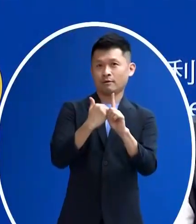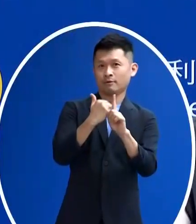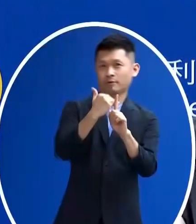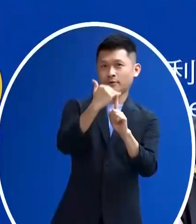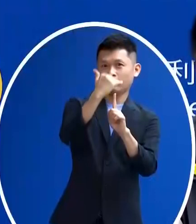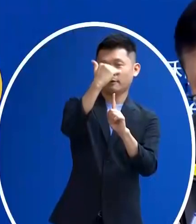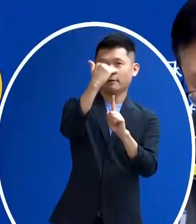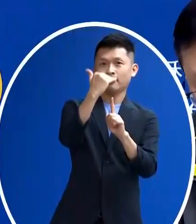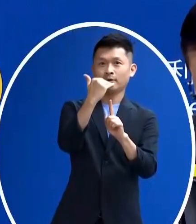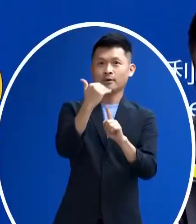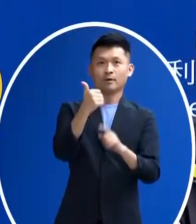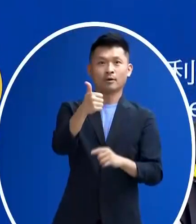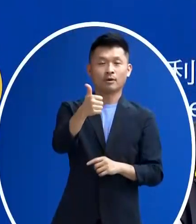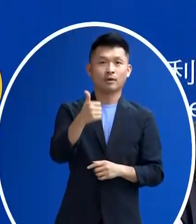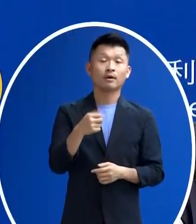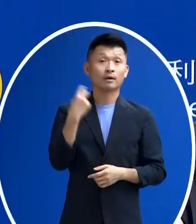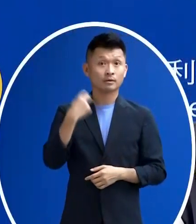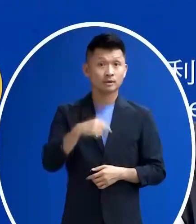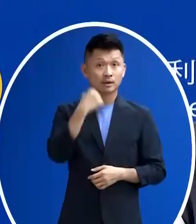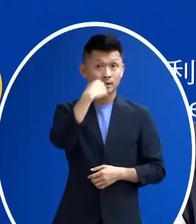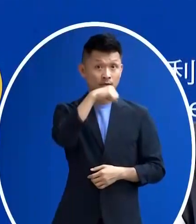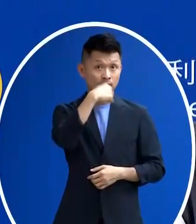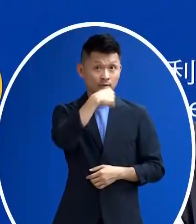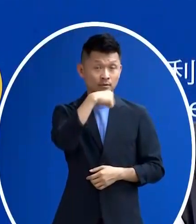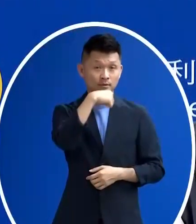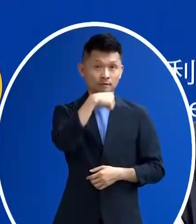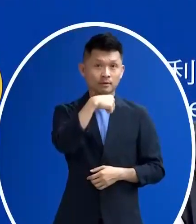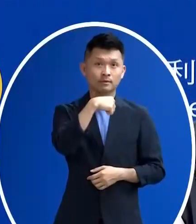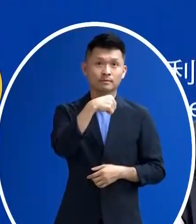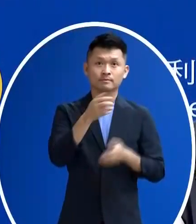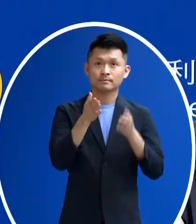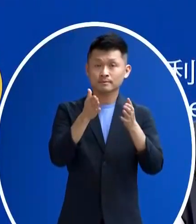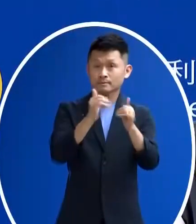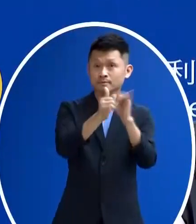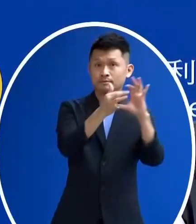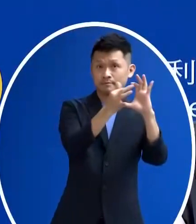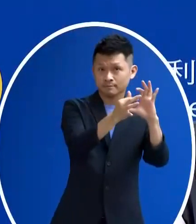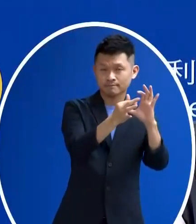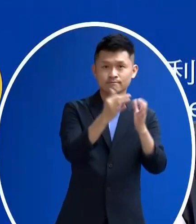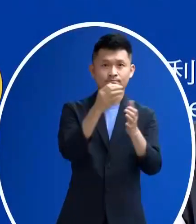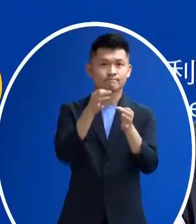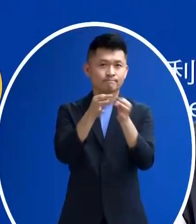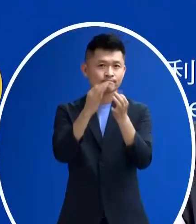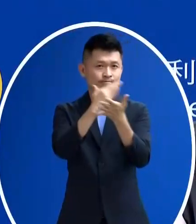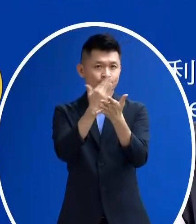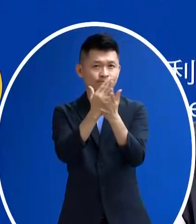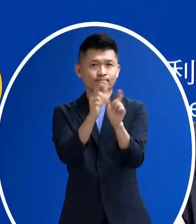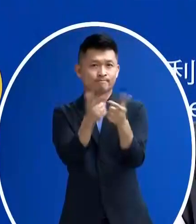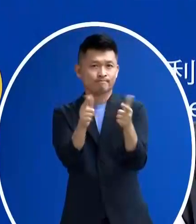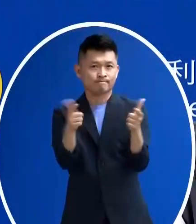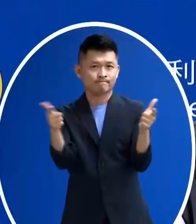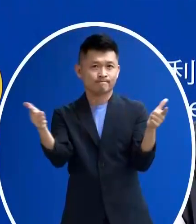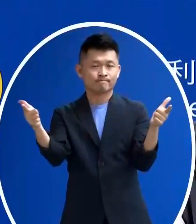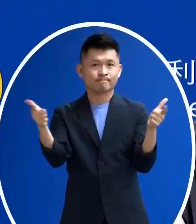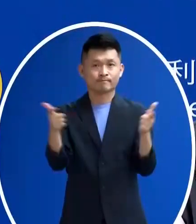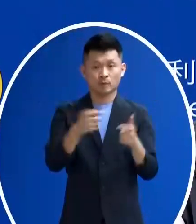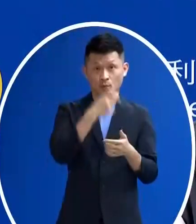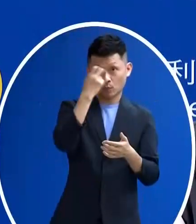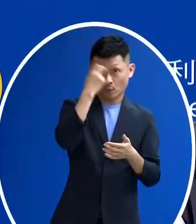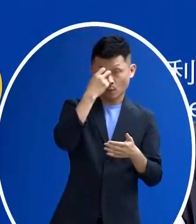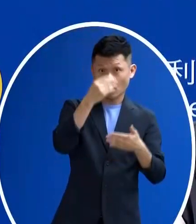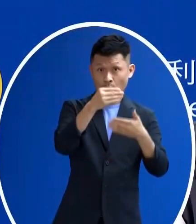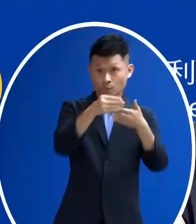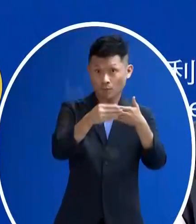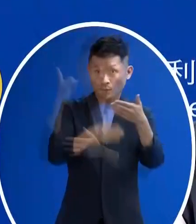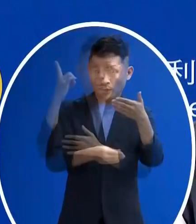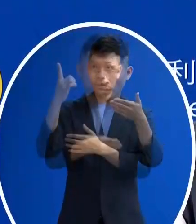我们优先考虑来是国内相关的一些特别针对社区还有各行各业的已经有采取的管制措施，能